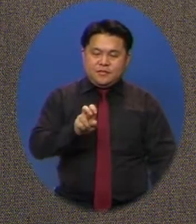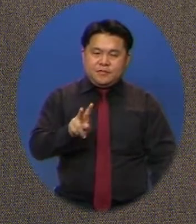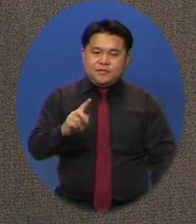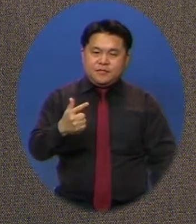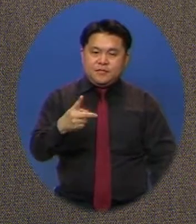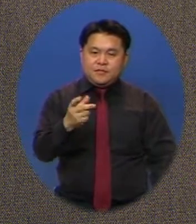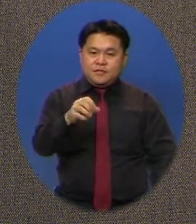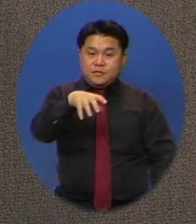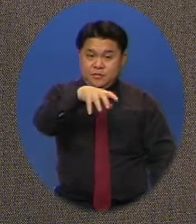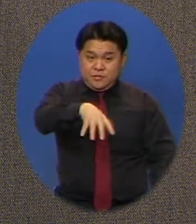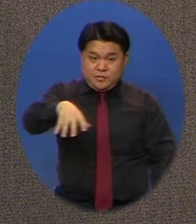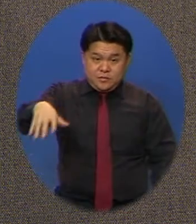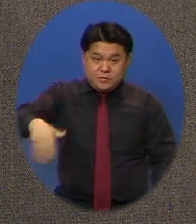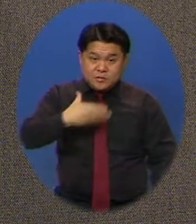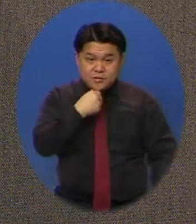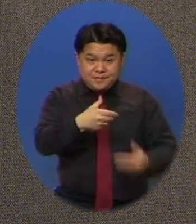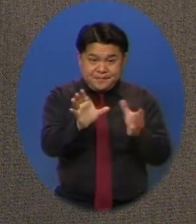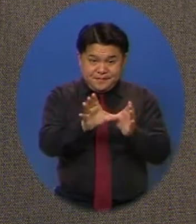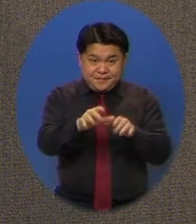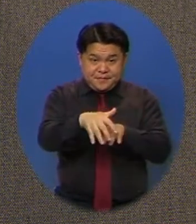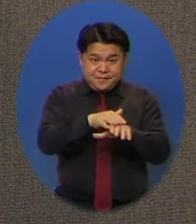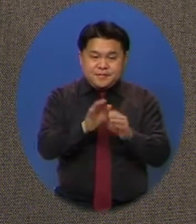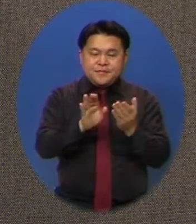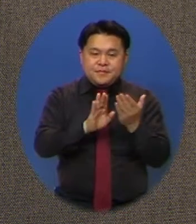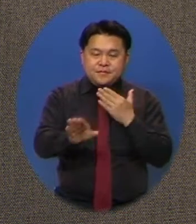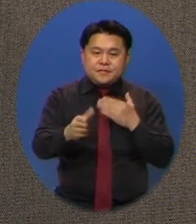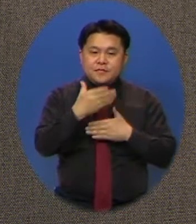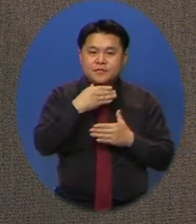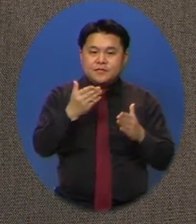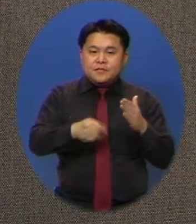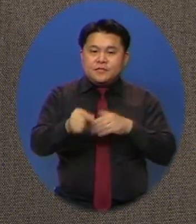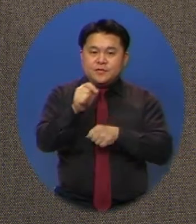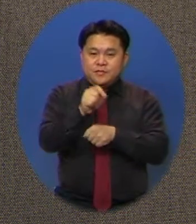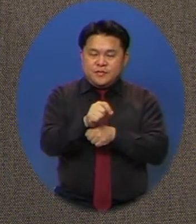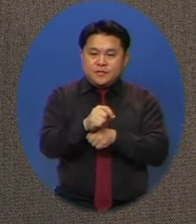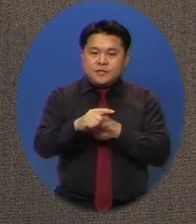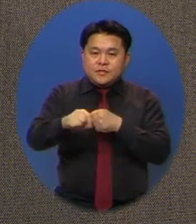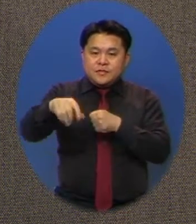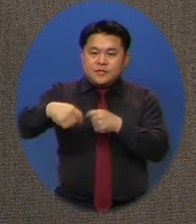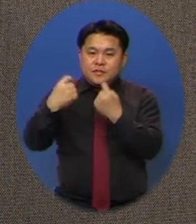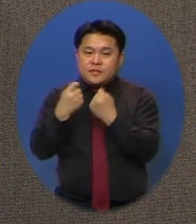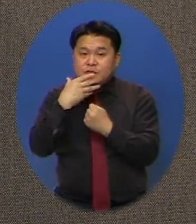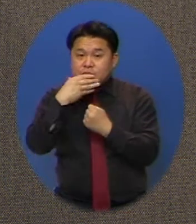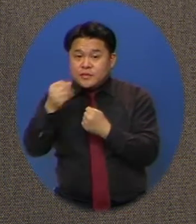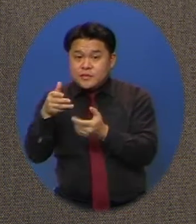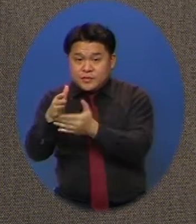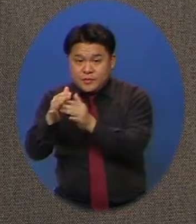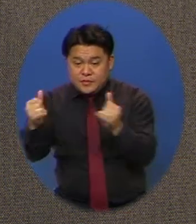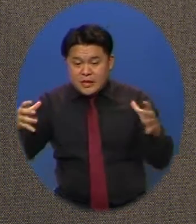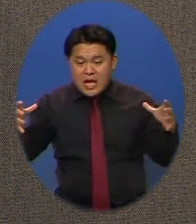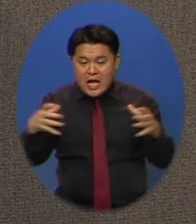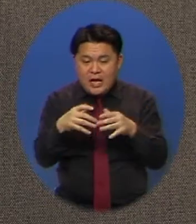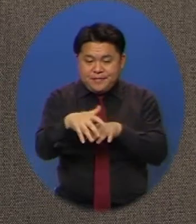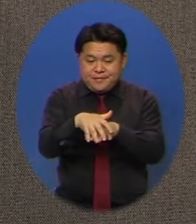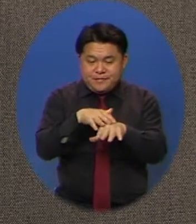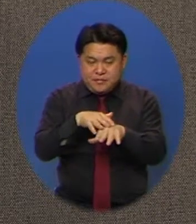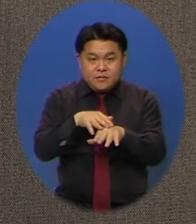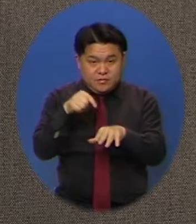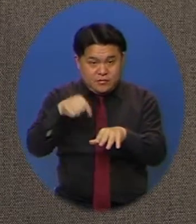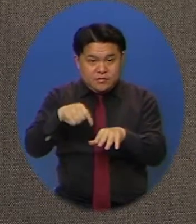별도 복지팀을 구성해서 복지공무원과 지역의 민간 복지